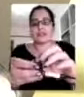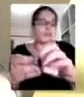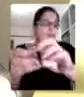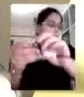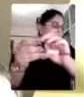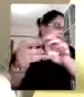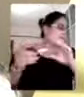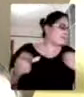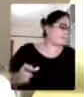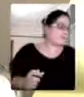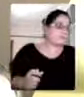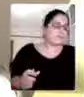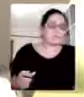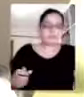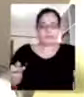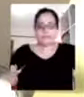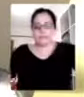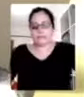göstermiştim zaten onu.